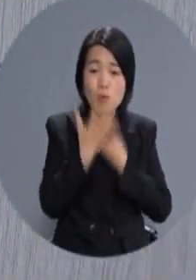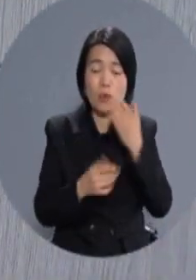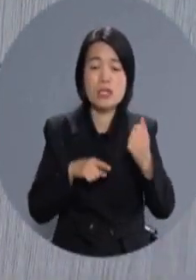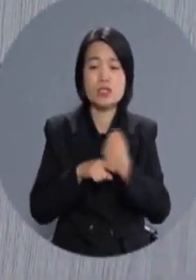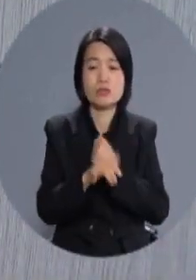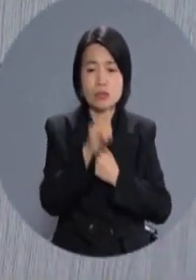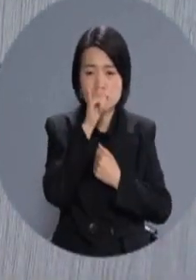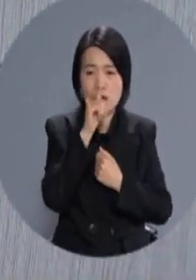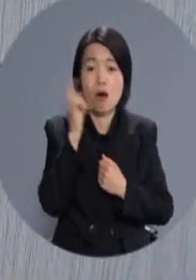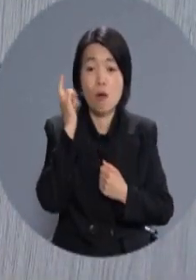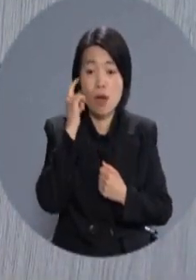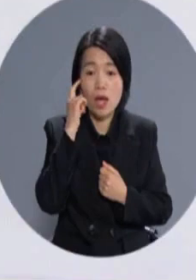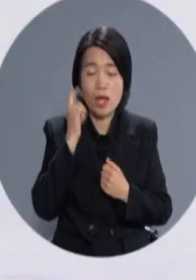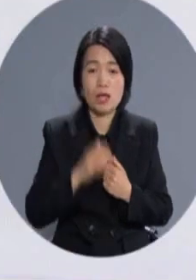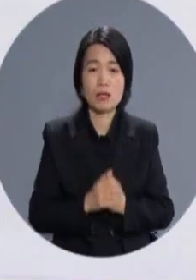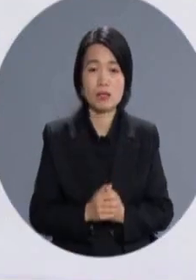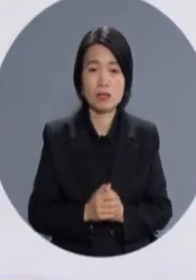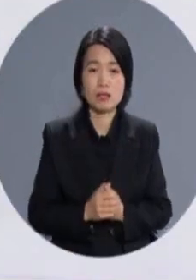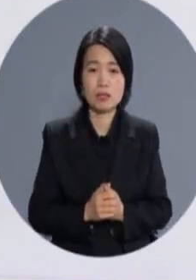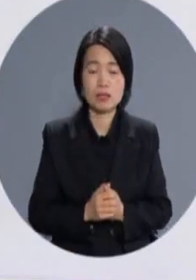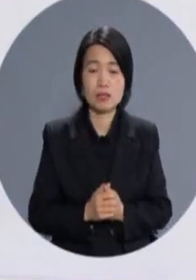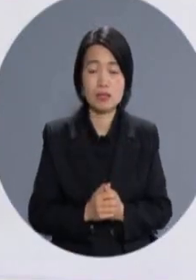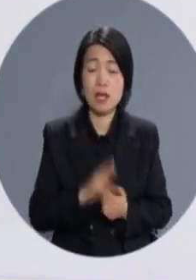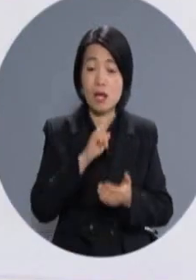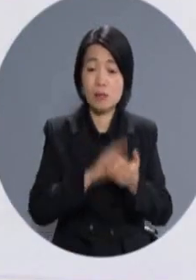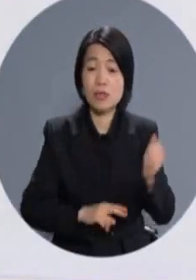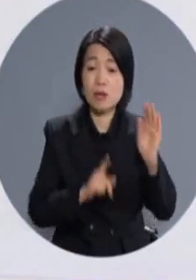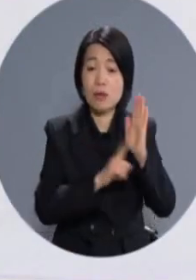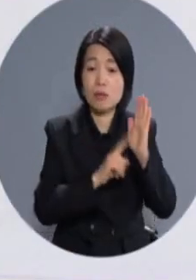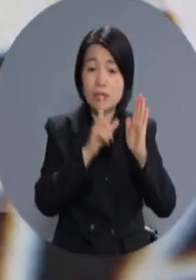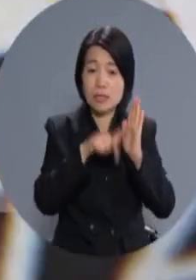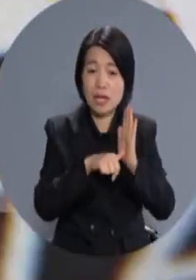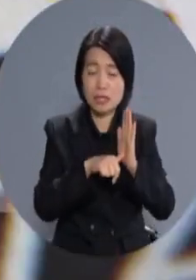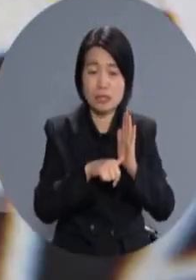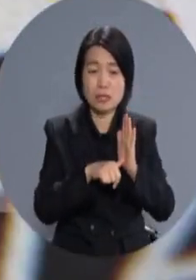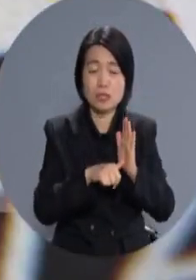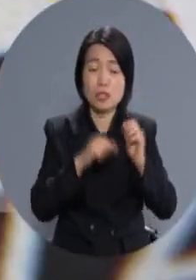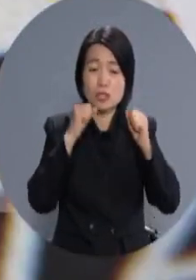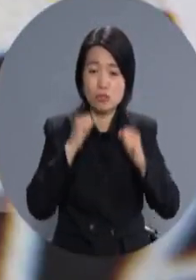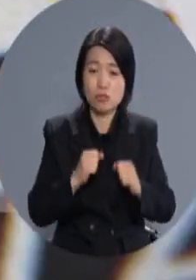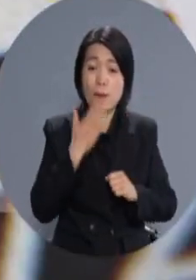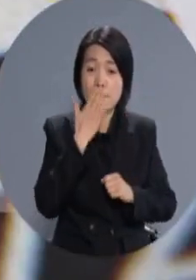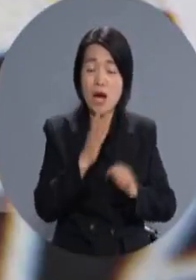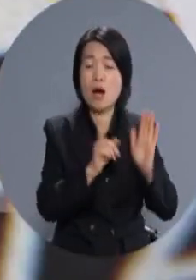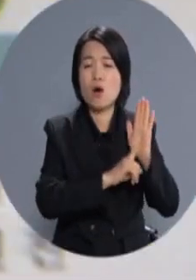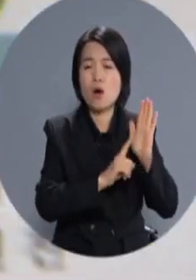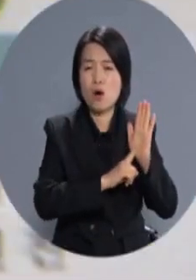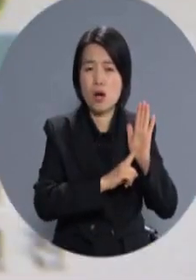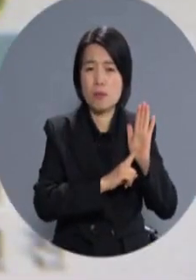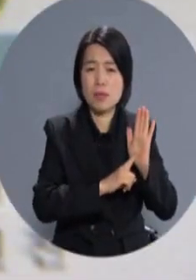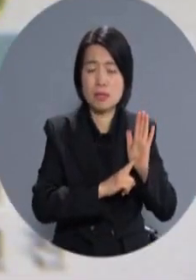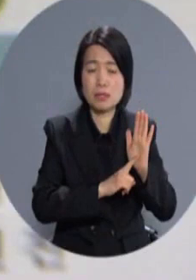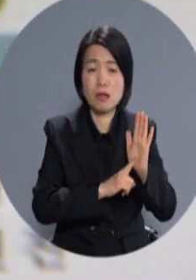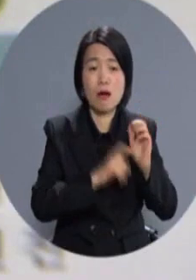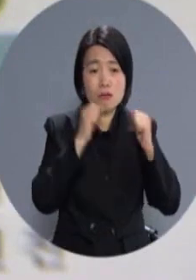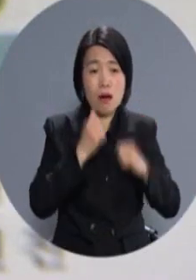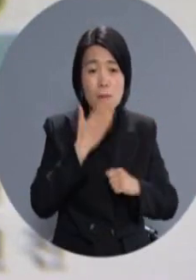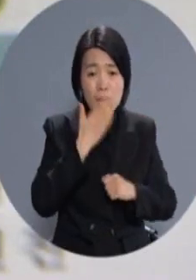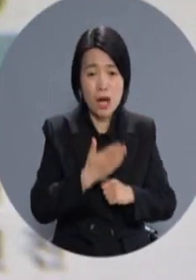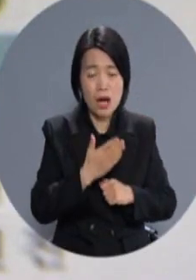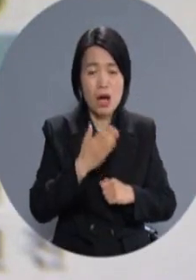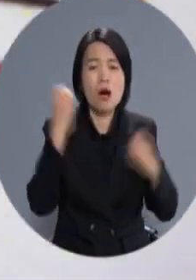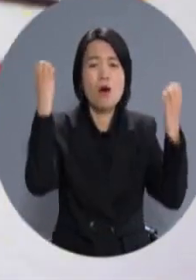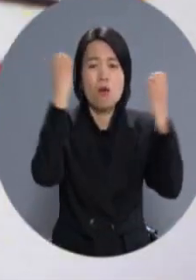데는 이유가 있습니다. 당시 분양 광고에는 온통 주거 홍보 문구로 가득해 마치 주거가